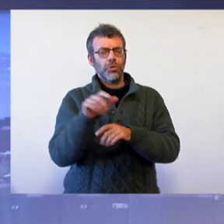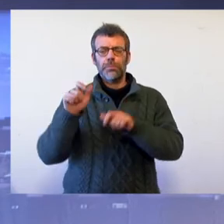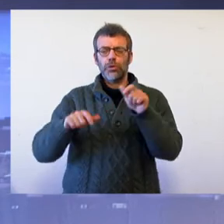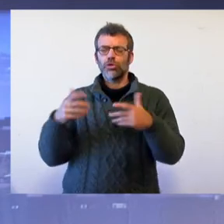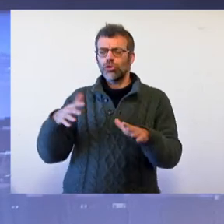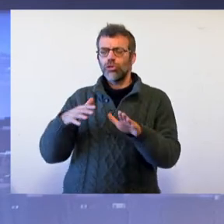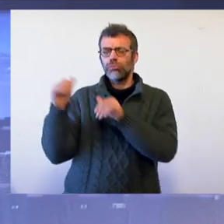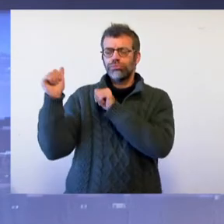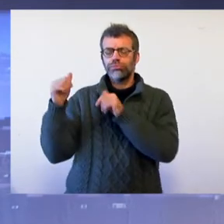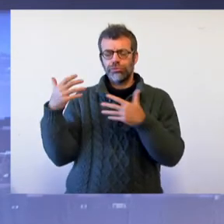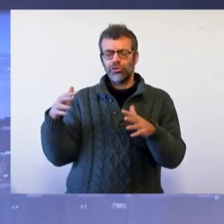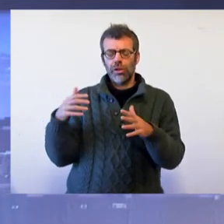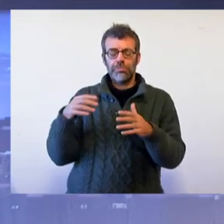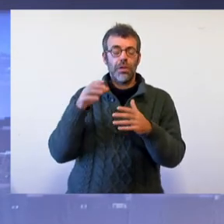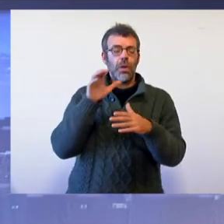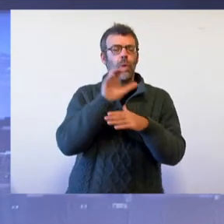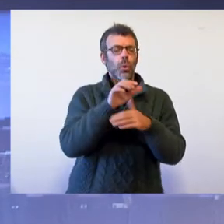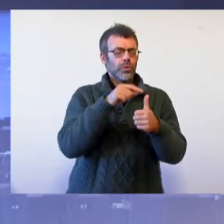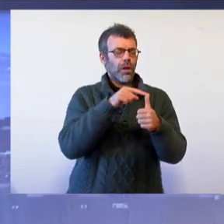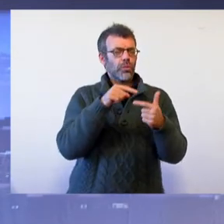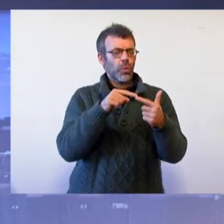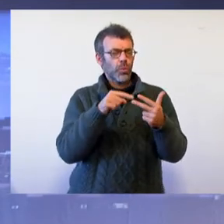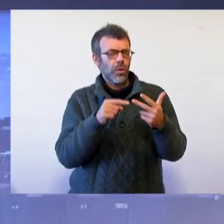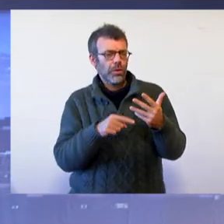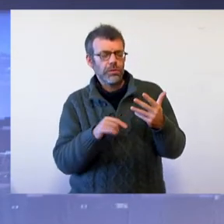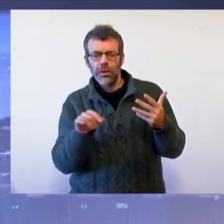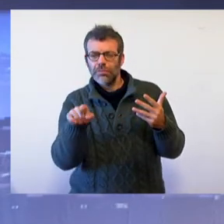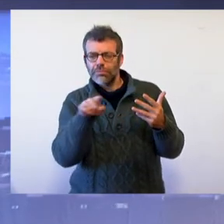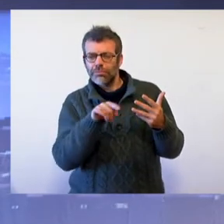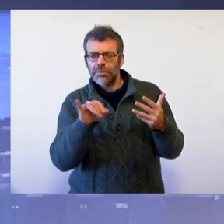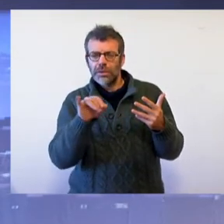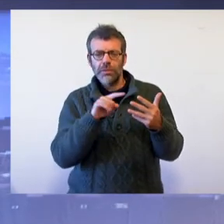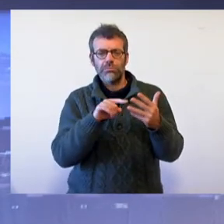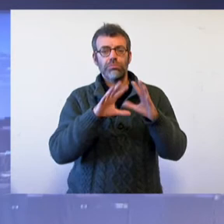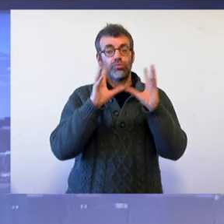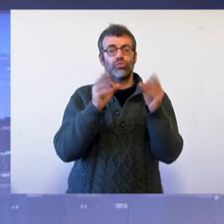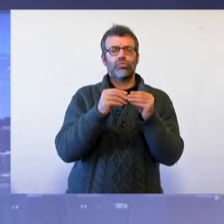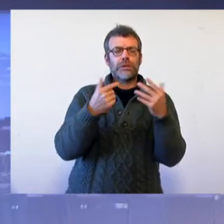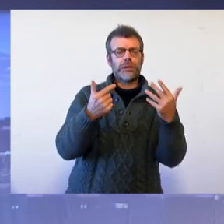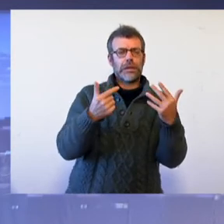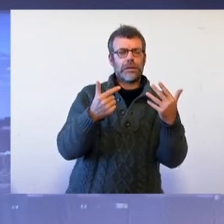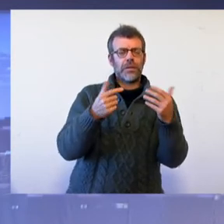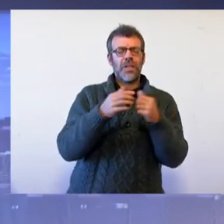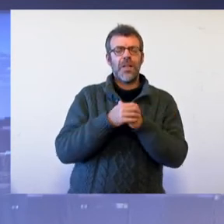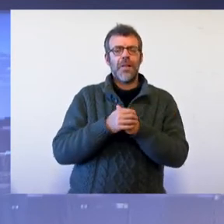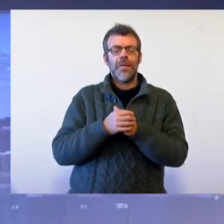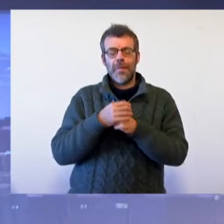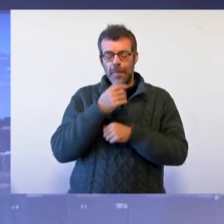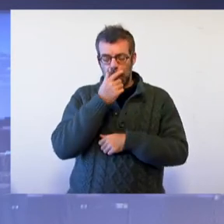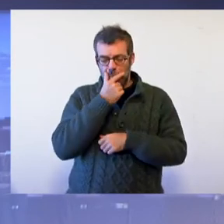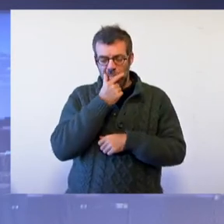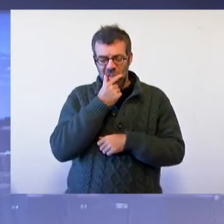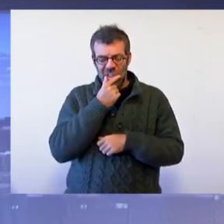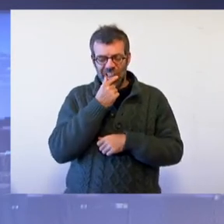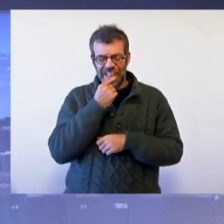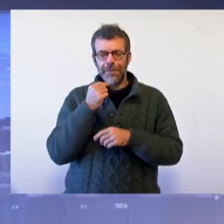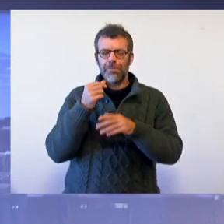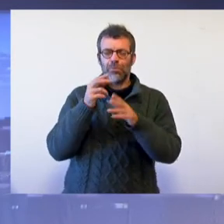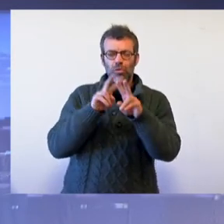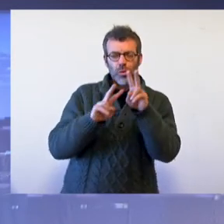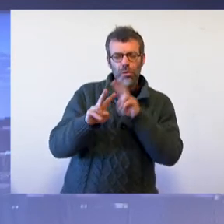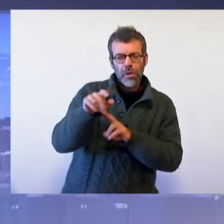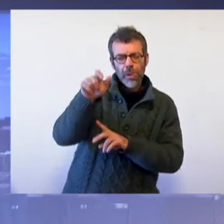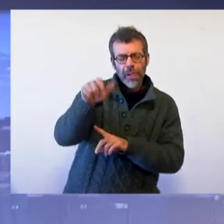2, 3, 4, 5, 6, 7. Et vous avez le pouvoir de monsieur Sorel. Et vous ? Ah oui,